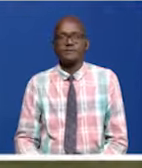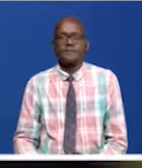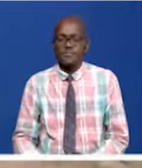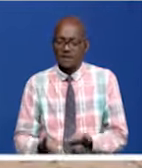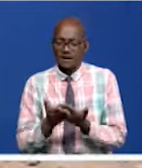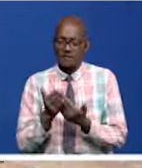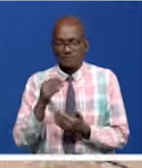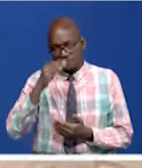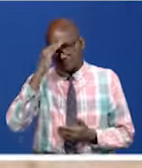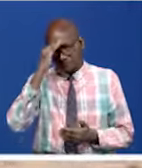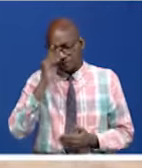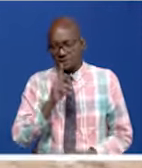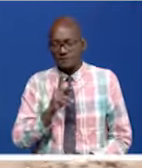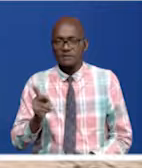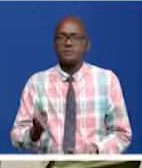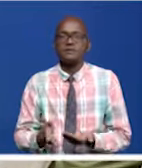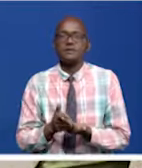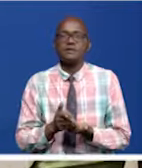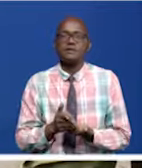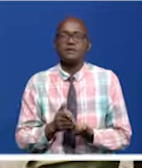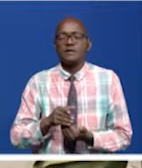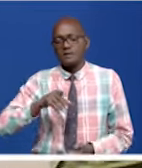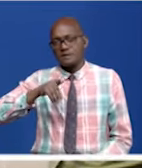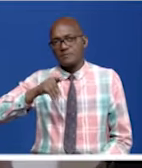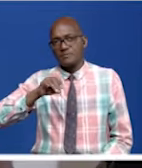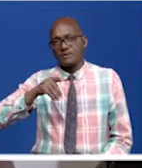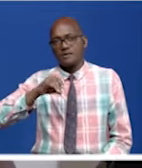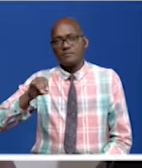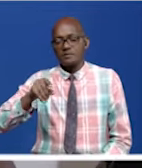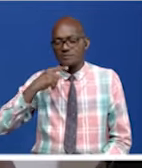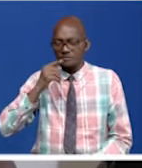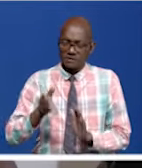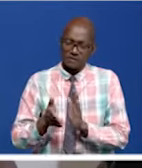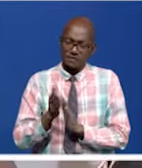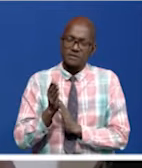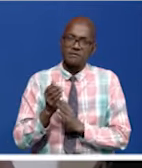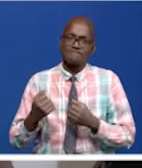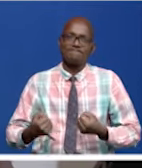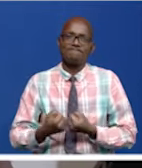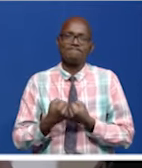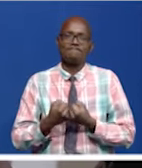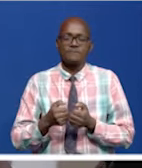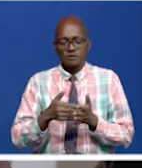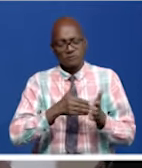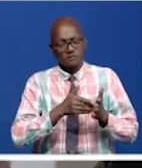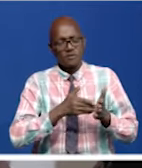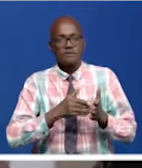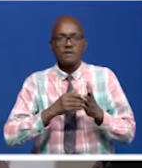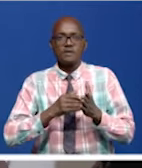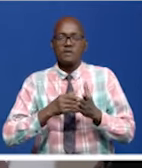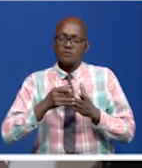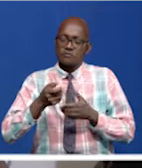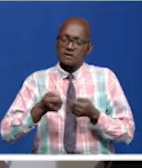wa singida kamishna msaidizi wa polisi pipi kayumba amesema chanzo Cha Ajali Hiyo Ni uzembe Wa dereva Wa